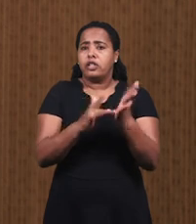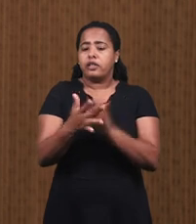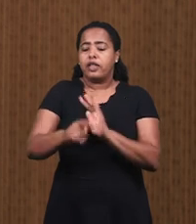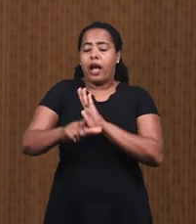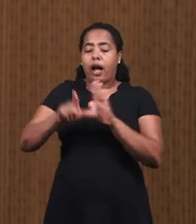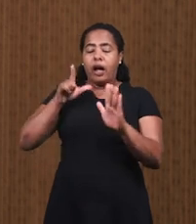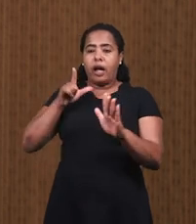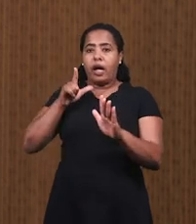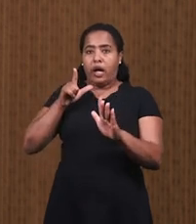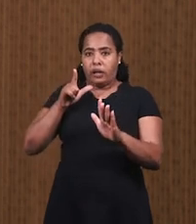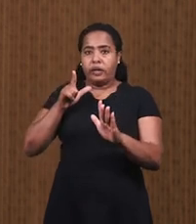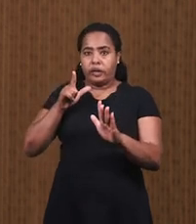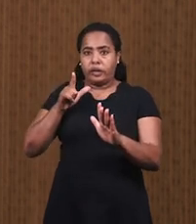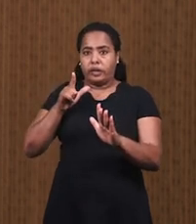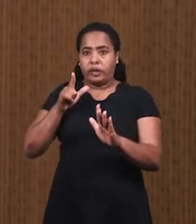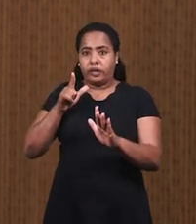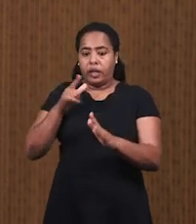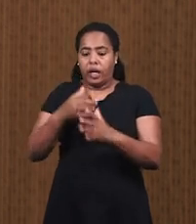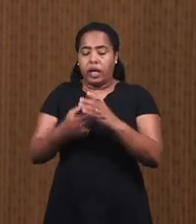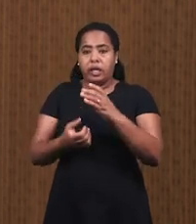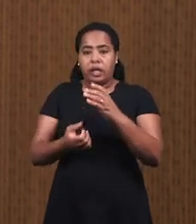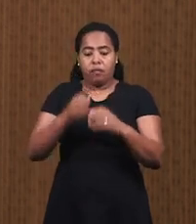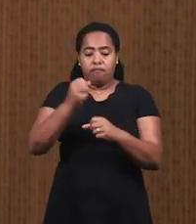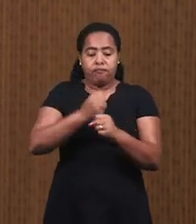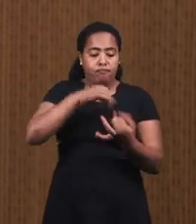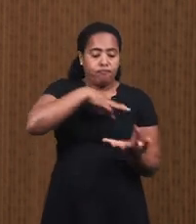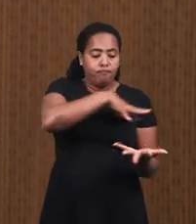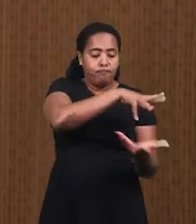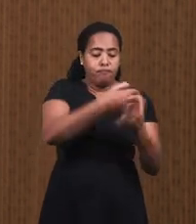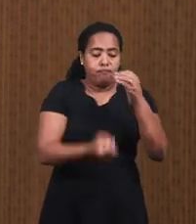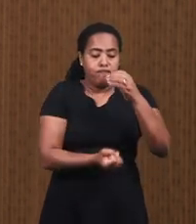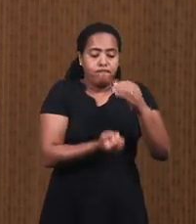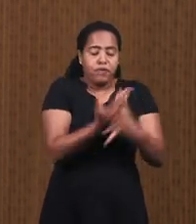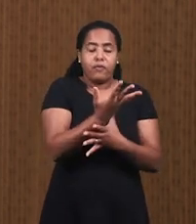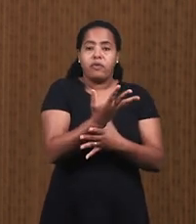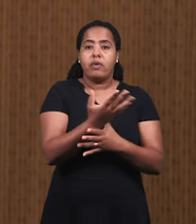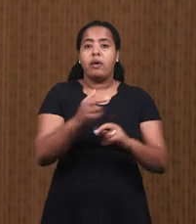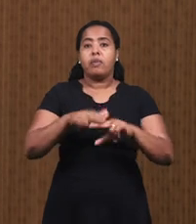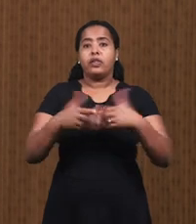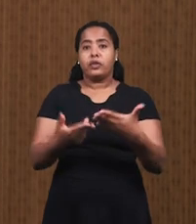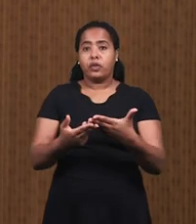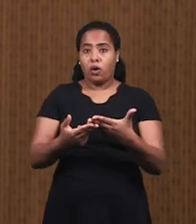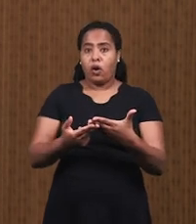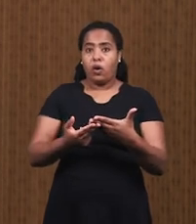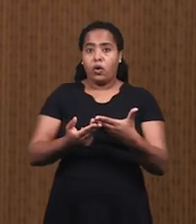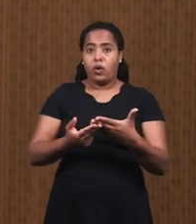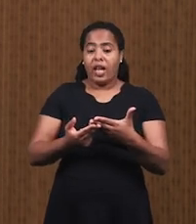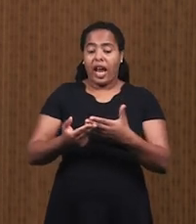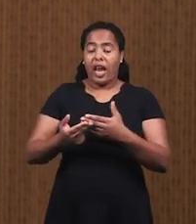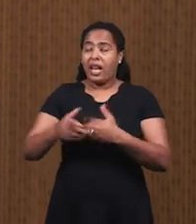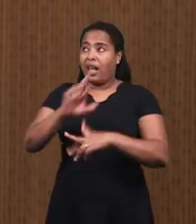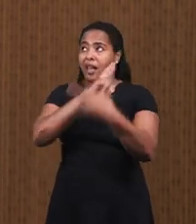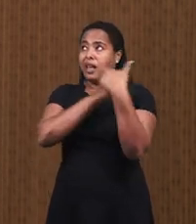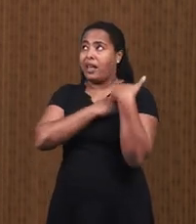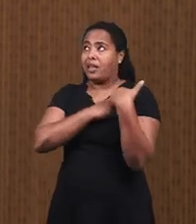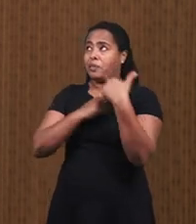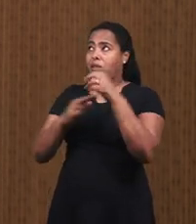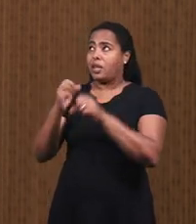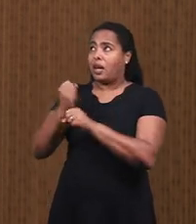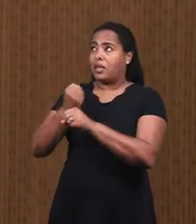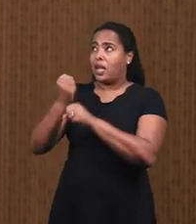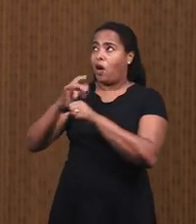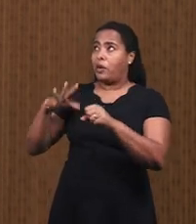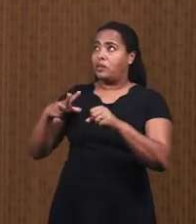Это Сын. Иисус был до дела творения, потому что Он отвечает за все дело